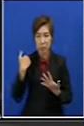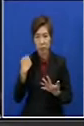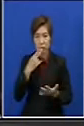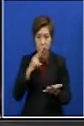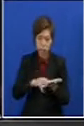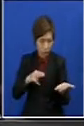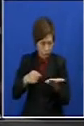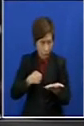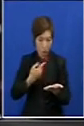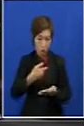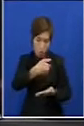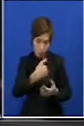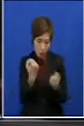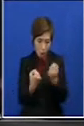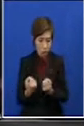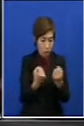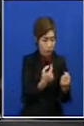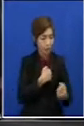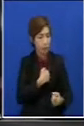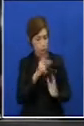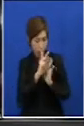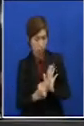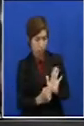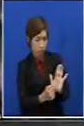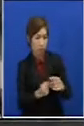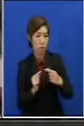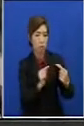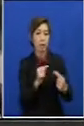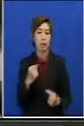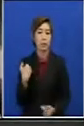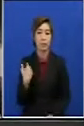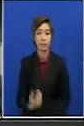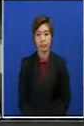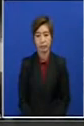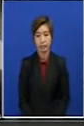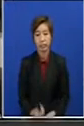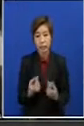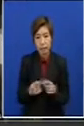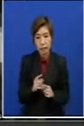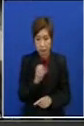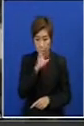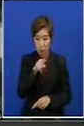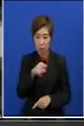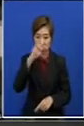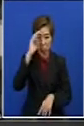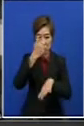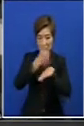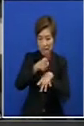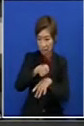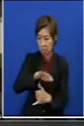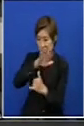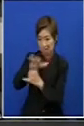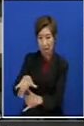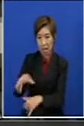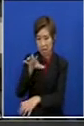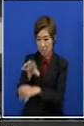สือมาถึงเราเพื่อจะขอรถคืนทางผมก็ใช้หลักกฎหมายในการตอบโต ้ส่วนข้อกล่าวหาเรื่องกดดันลูกน้องพันตำรวจเอกเ